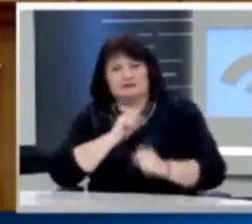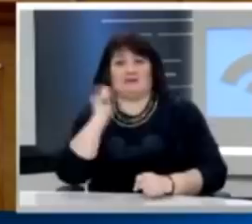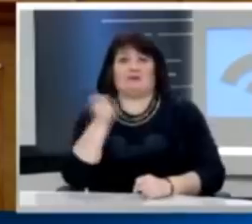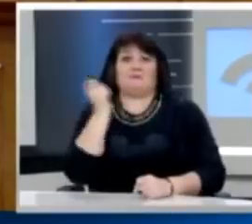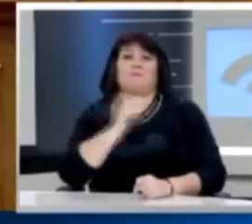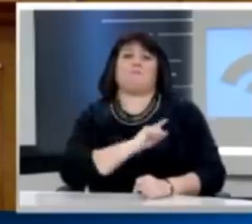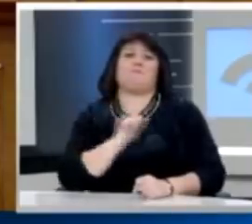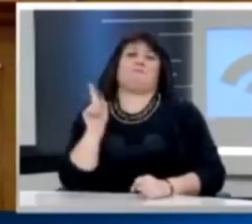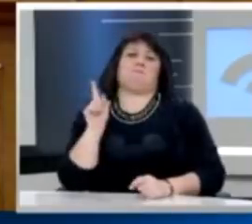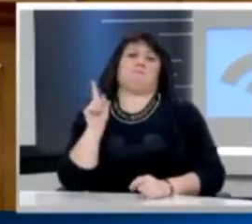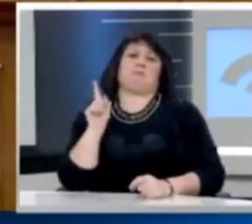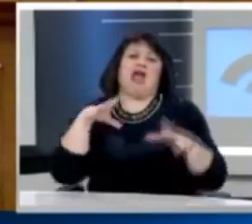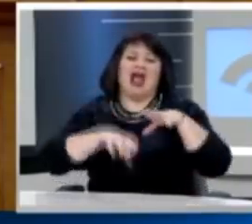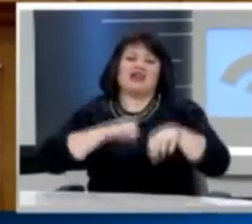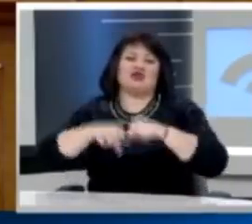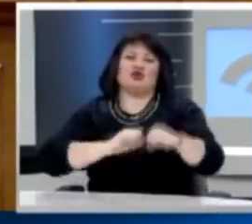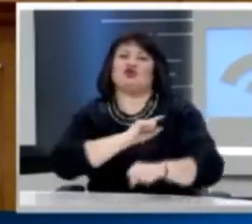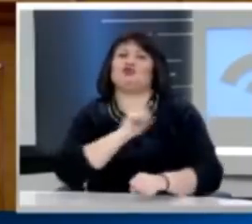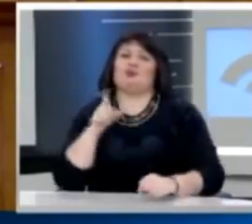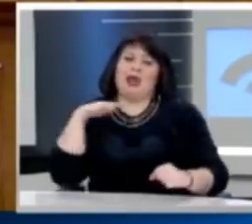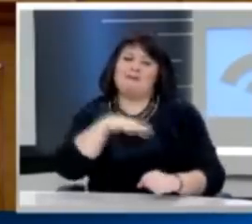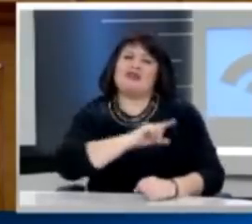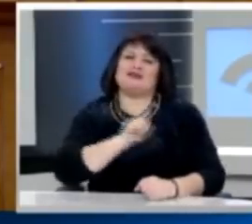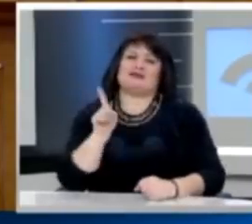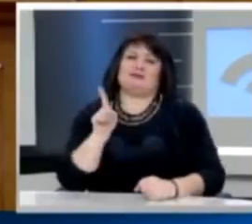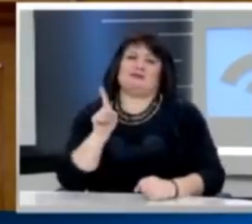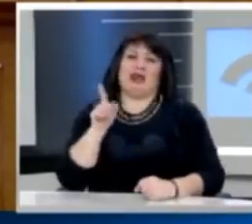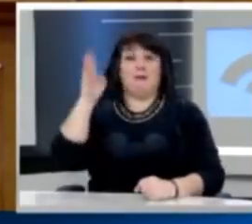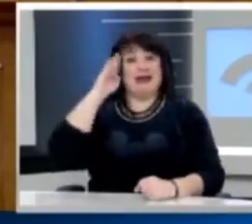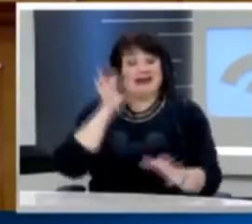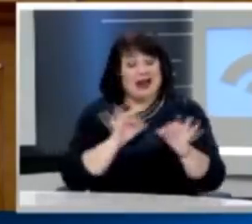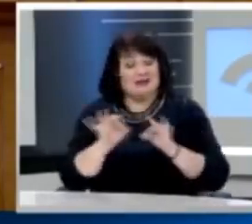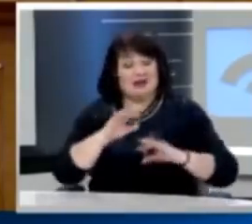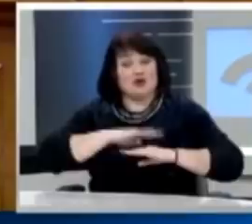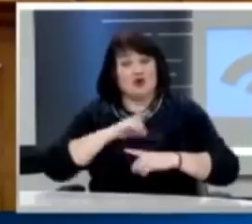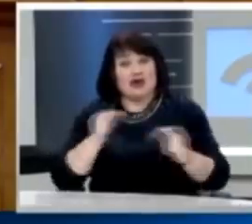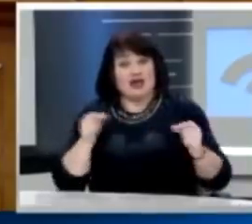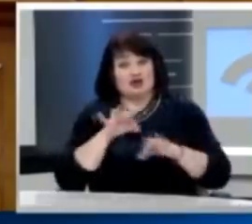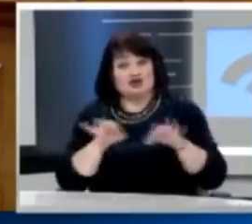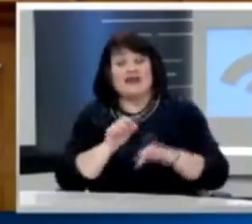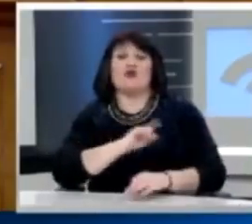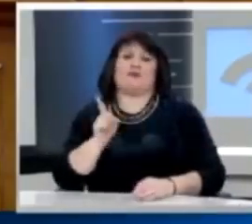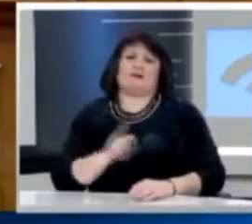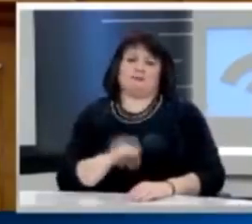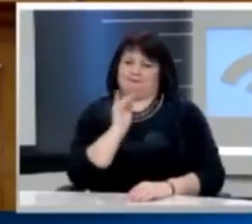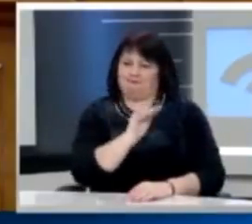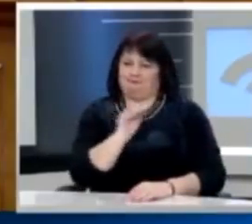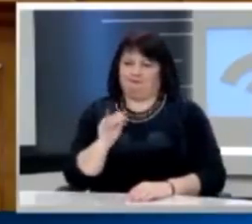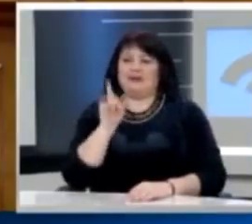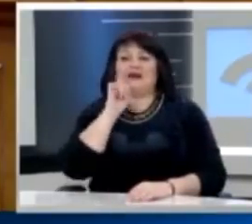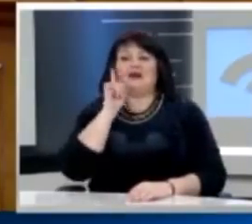εθνικισμό, ενάντια στον αλυτρωτισμό, ενάντια στους σχεδιασμούς των Αμερικάνων και του ΝΑΤΟ. Κυρίες και κύριοι